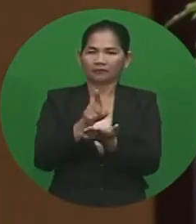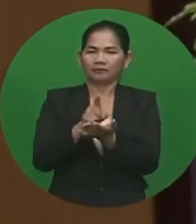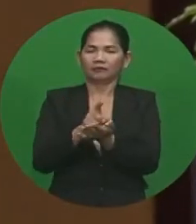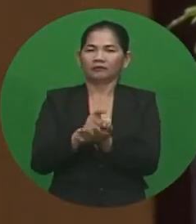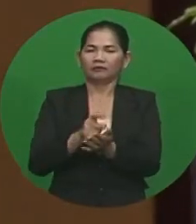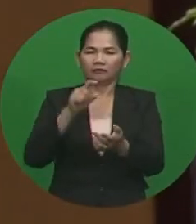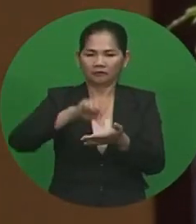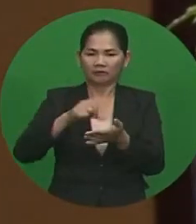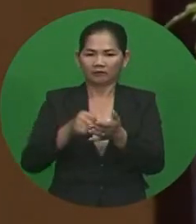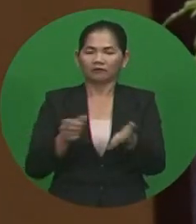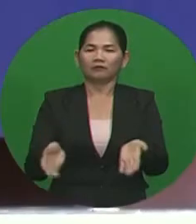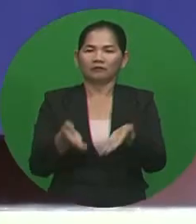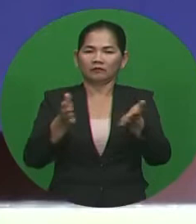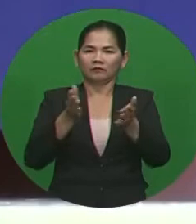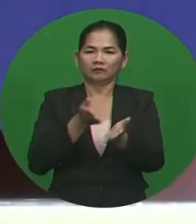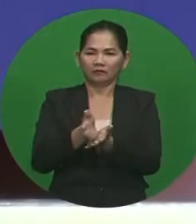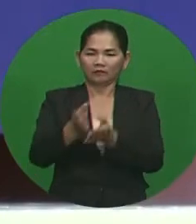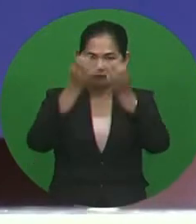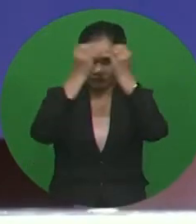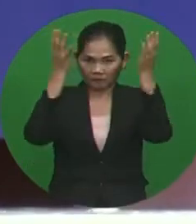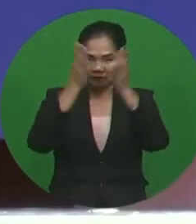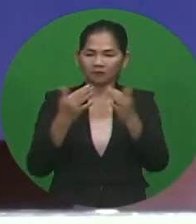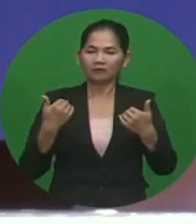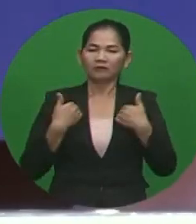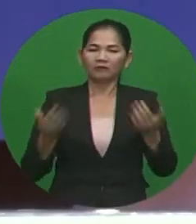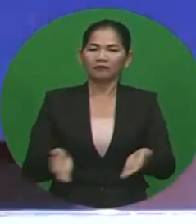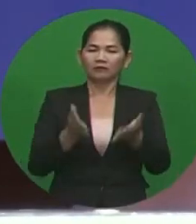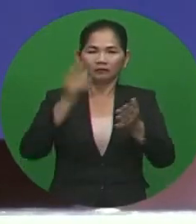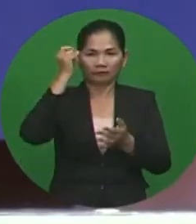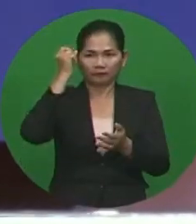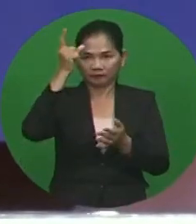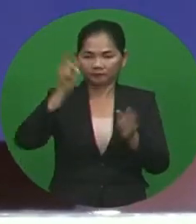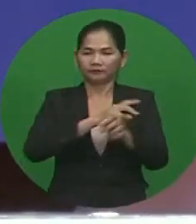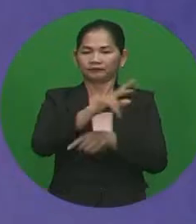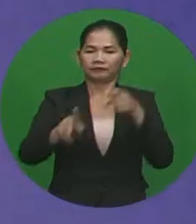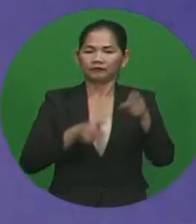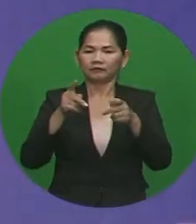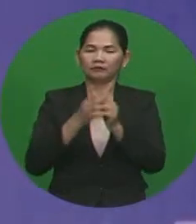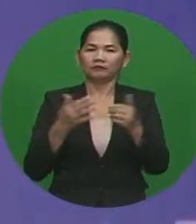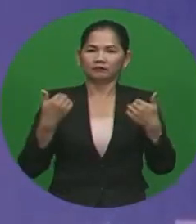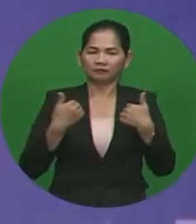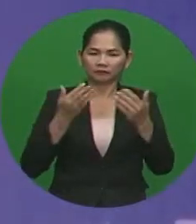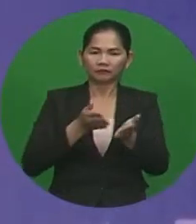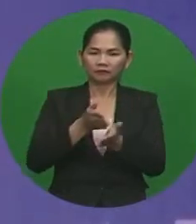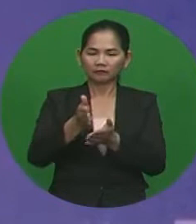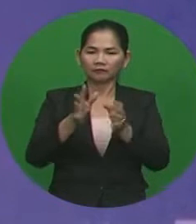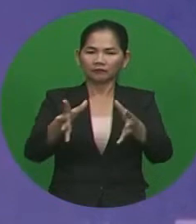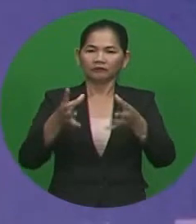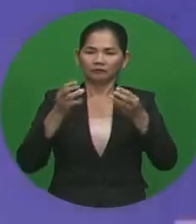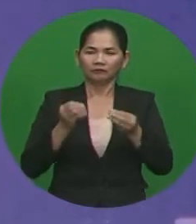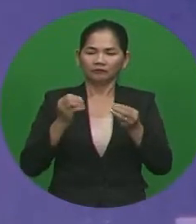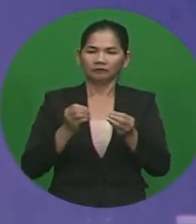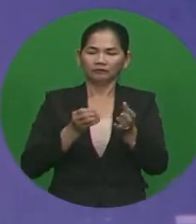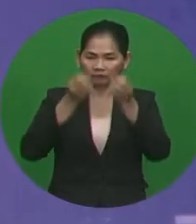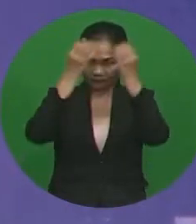ងមានអត្ថន័យក្នុងការលើកកម្ពស់សិទ្ធិទទួលព័ត៌មាននិងជំរុញការយល់ដឹងរបស់សាធារណជនអំពីសិទ្ធិក្នុងការទទួលបាននូវព័ត៌